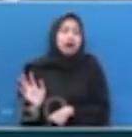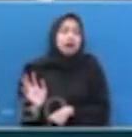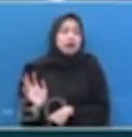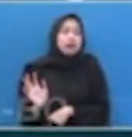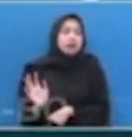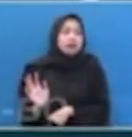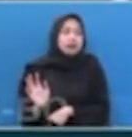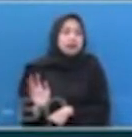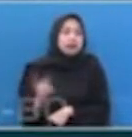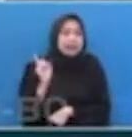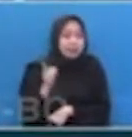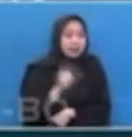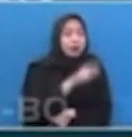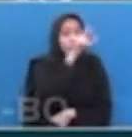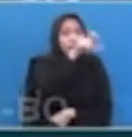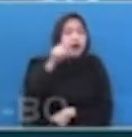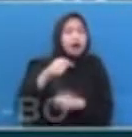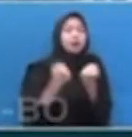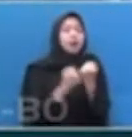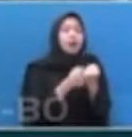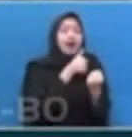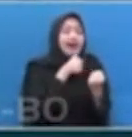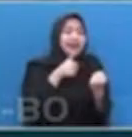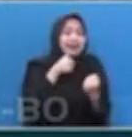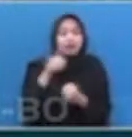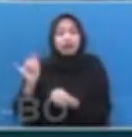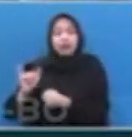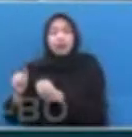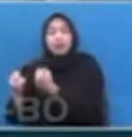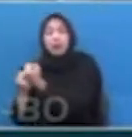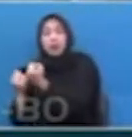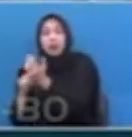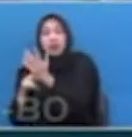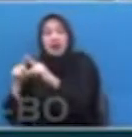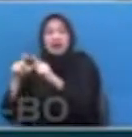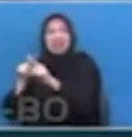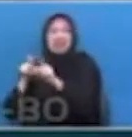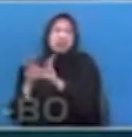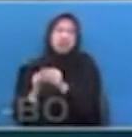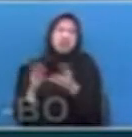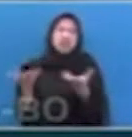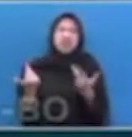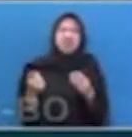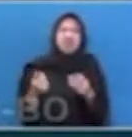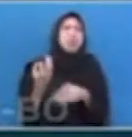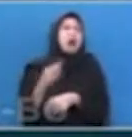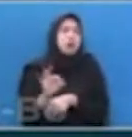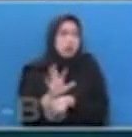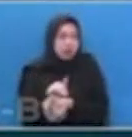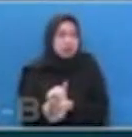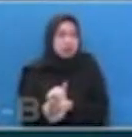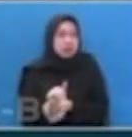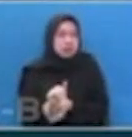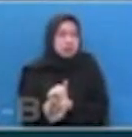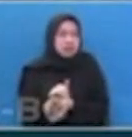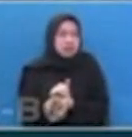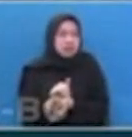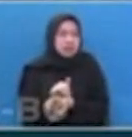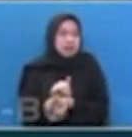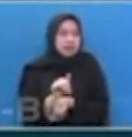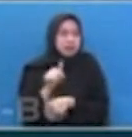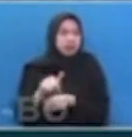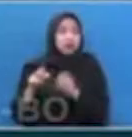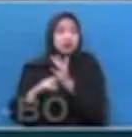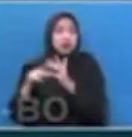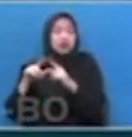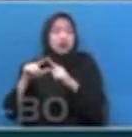Partai Demokrat. Namun kata Burhanuddin, apabila kursi cawapres diserahkan ke Partai Demokrat, tepatnya ke Ketua Umum AHY, apakah PKS